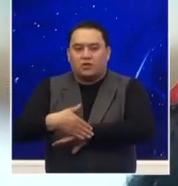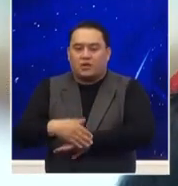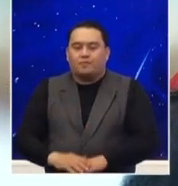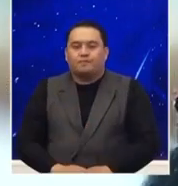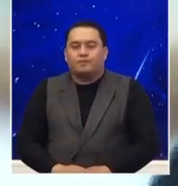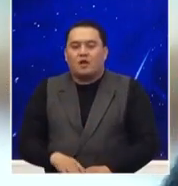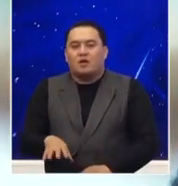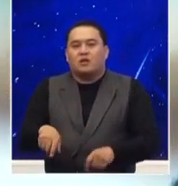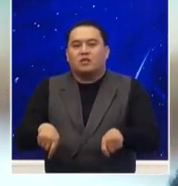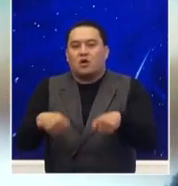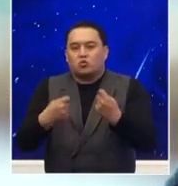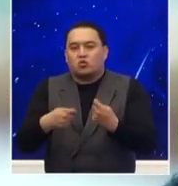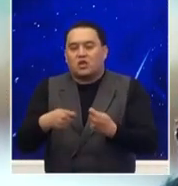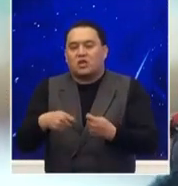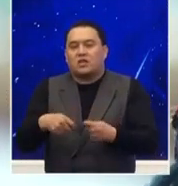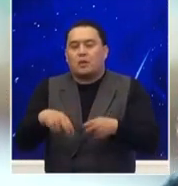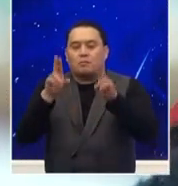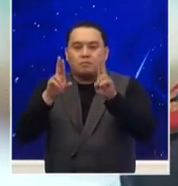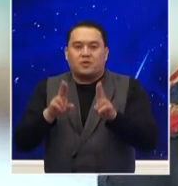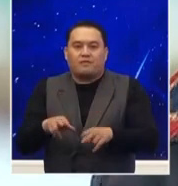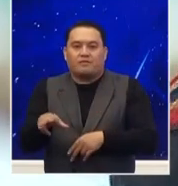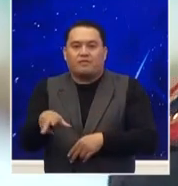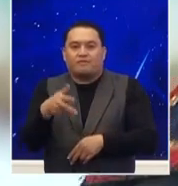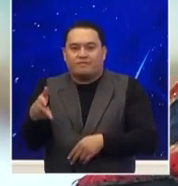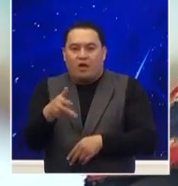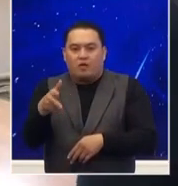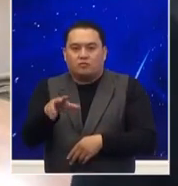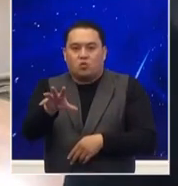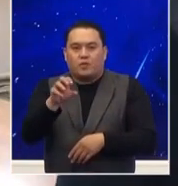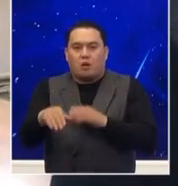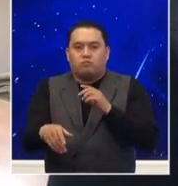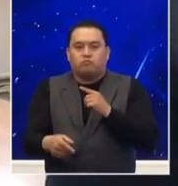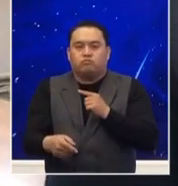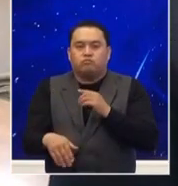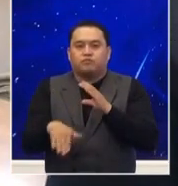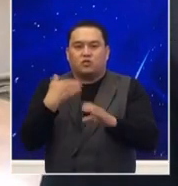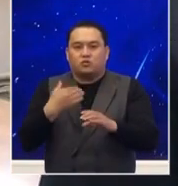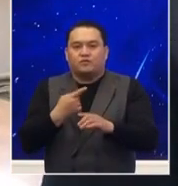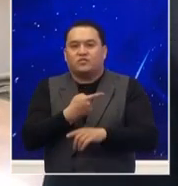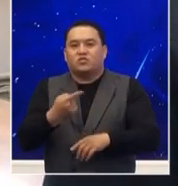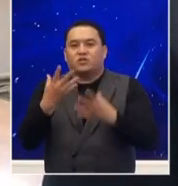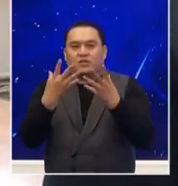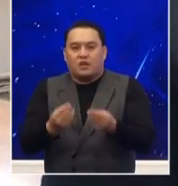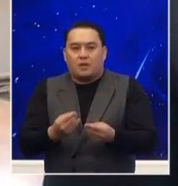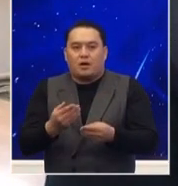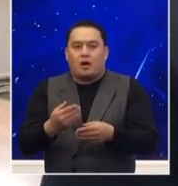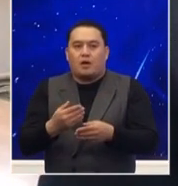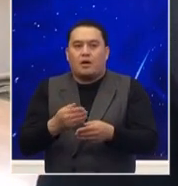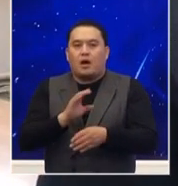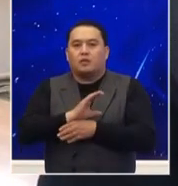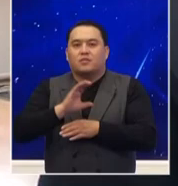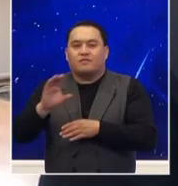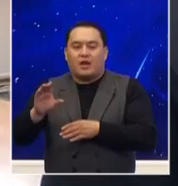При фиксации нарушений правил дорожного движения камерами фиксации к нам она поступает в течение дня. Потом мы их обрабатываем